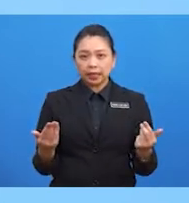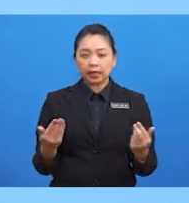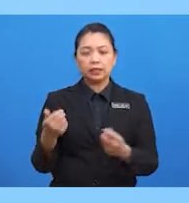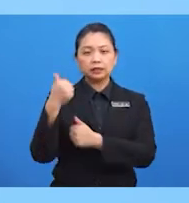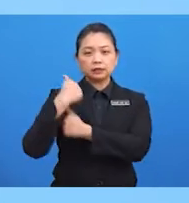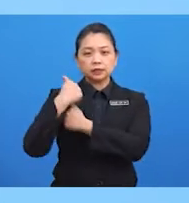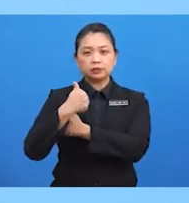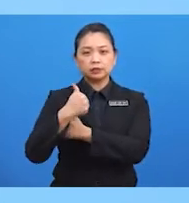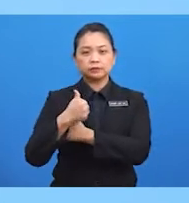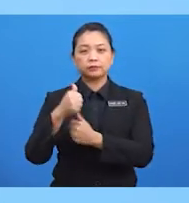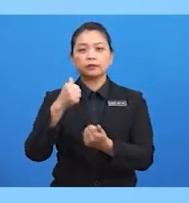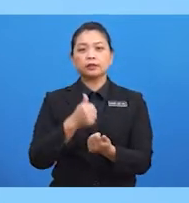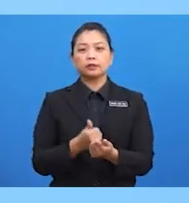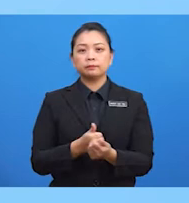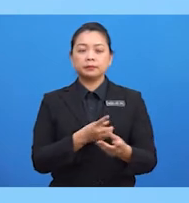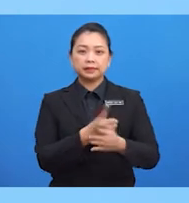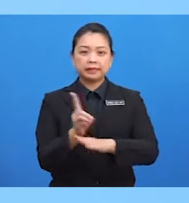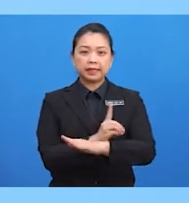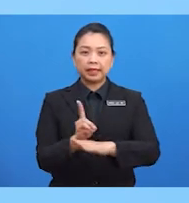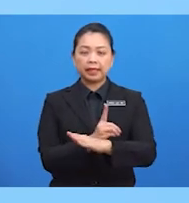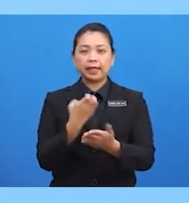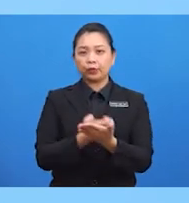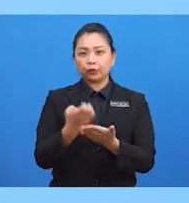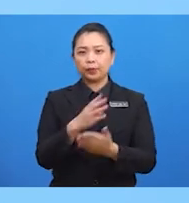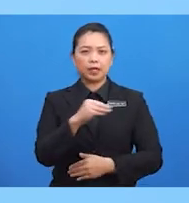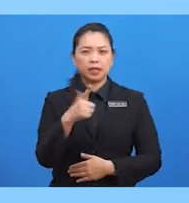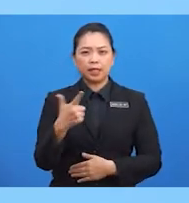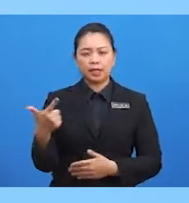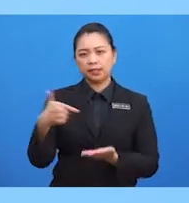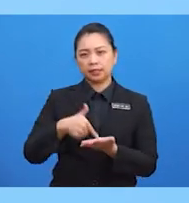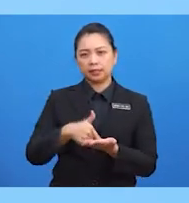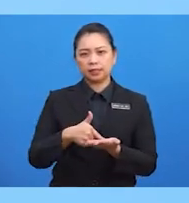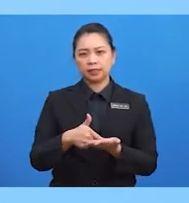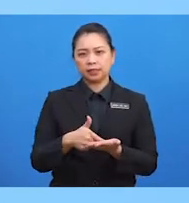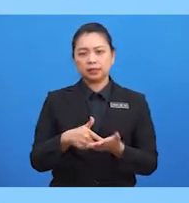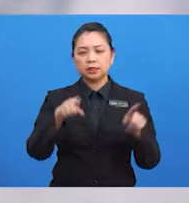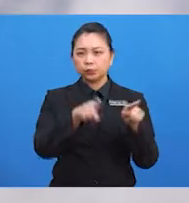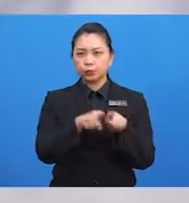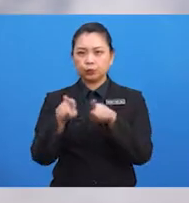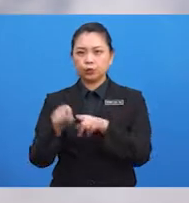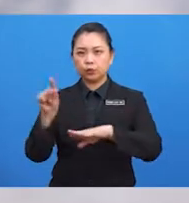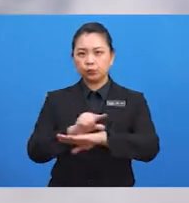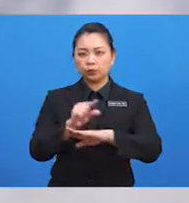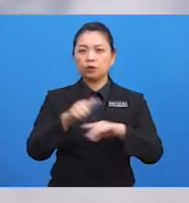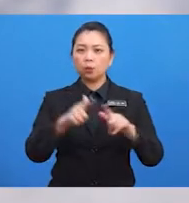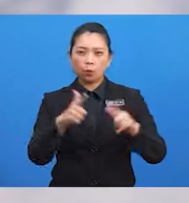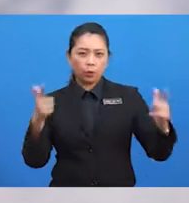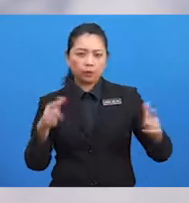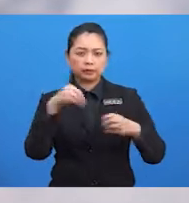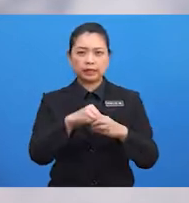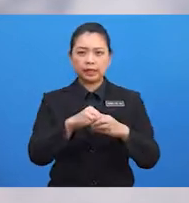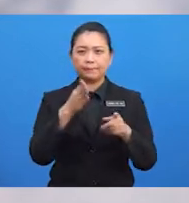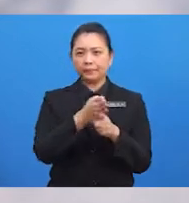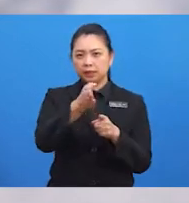perdagangan, ekonomi dan lain-lain lagi. Ia juga digunakan secara meluas dalam